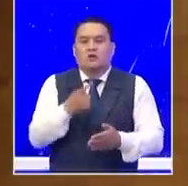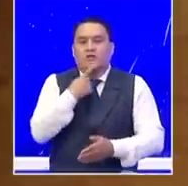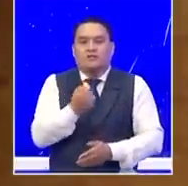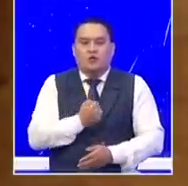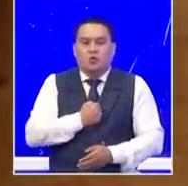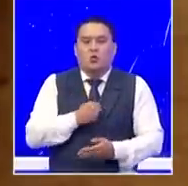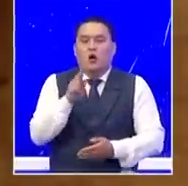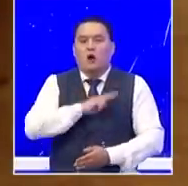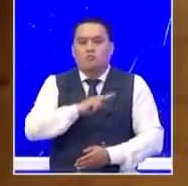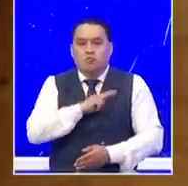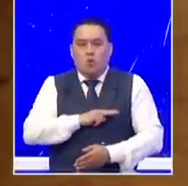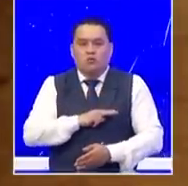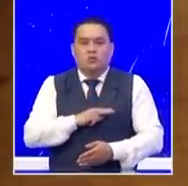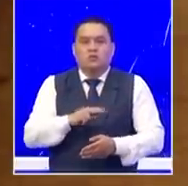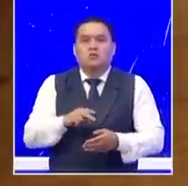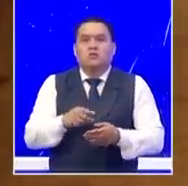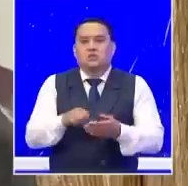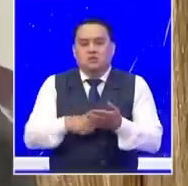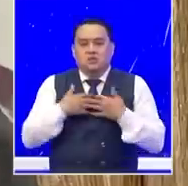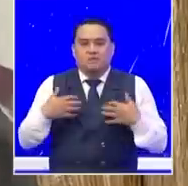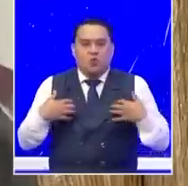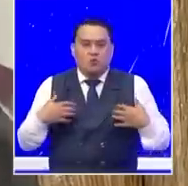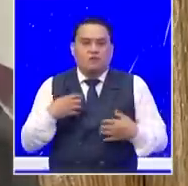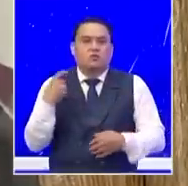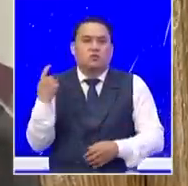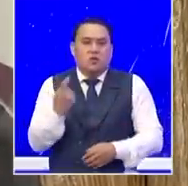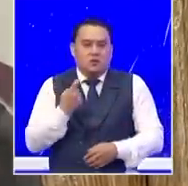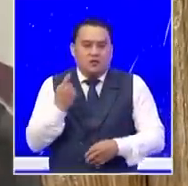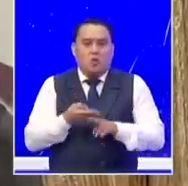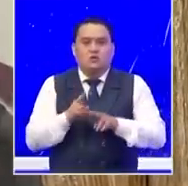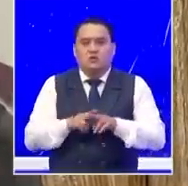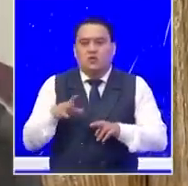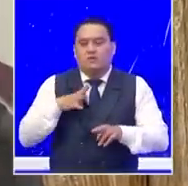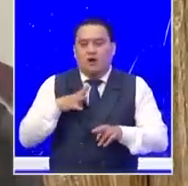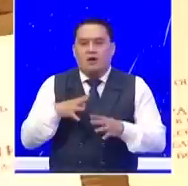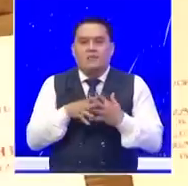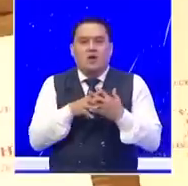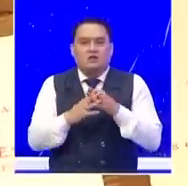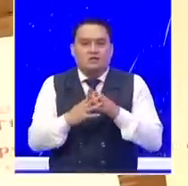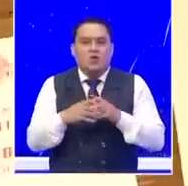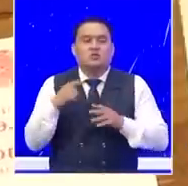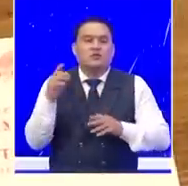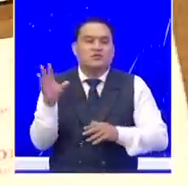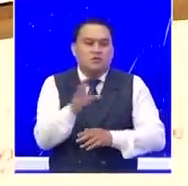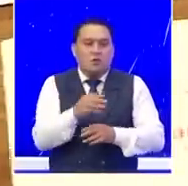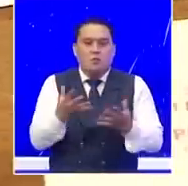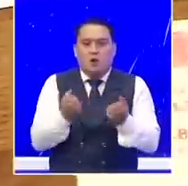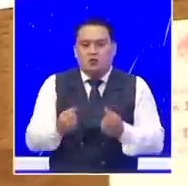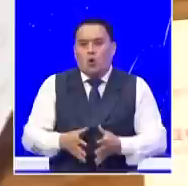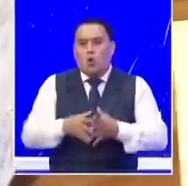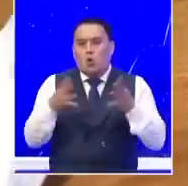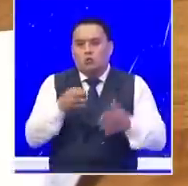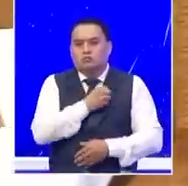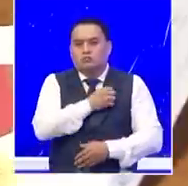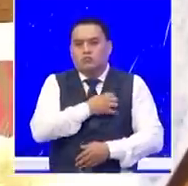послевоенные годы работал агрономом, главным зоотехником колхоза и секретарем партийной организации. За всю свою жизнь он получил огромное